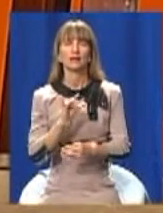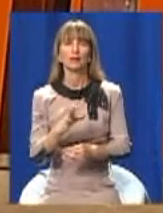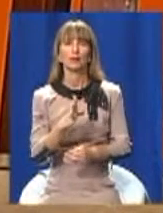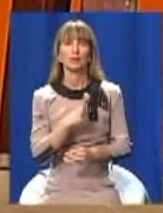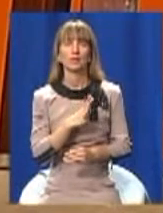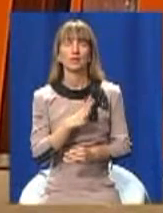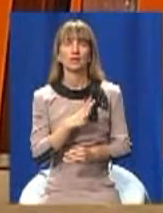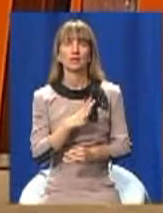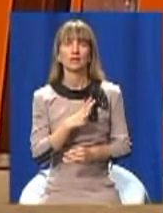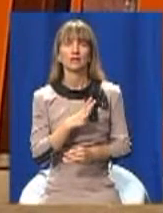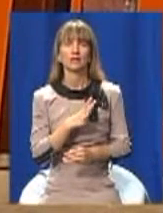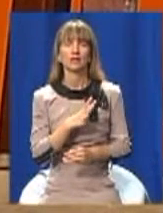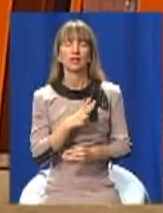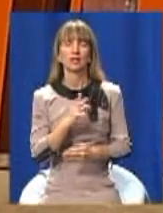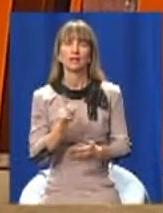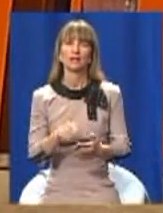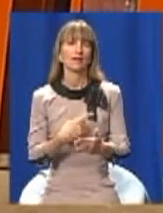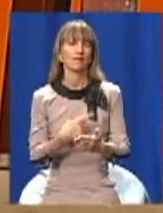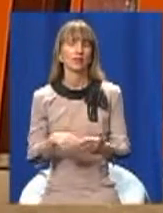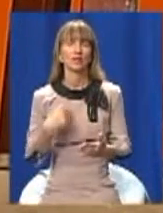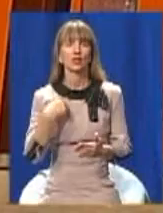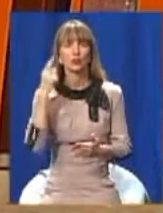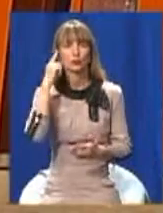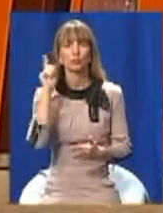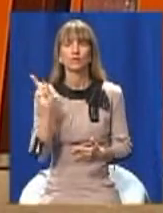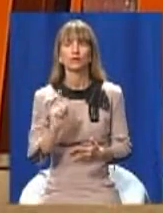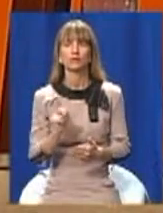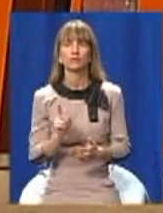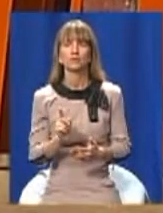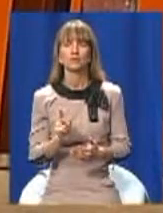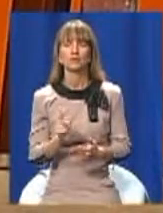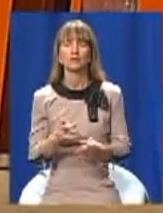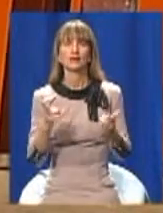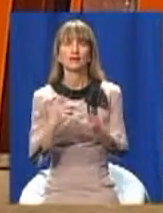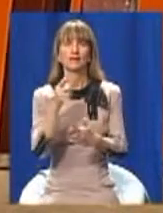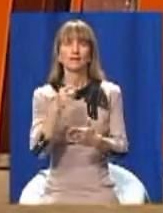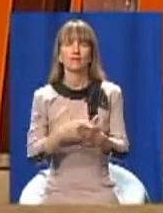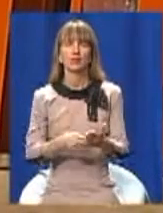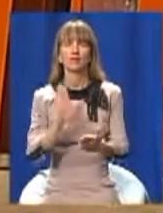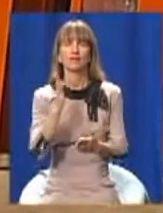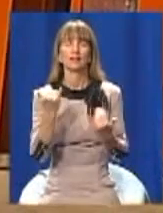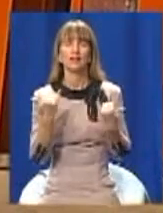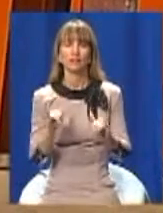надто невіруючими. Я гадаю, що треба вірити у дива,